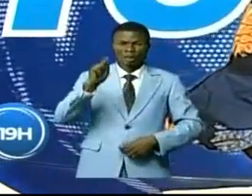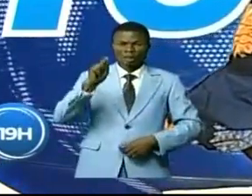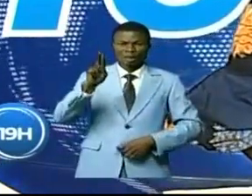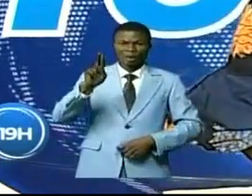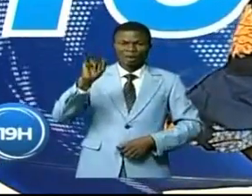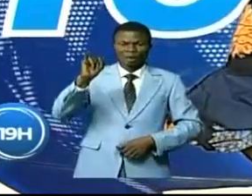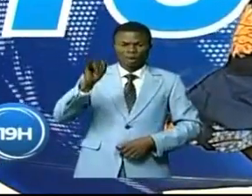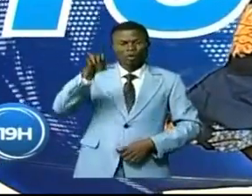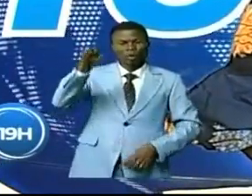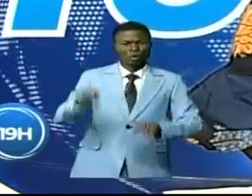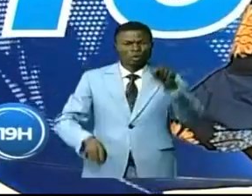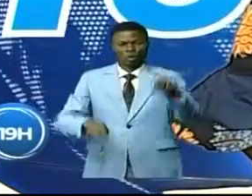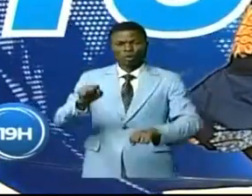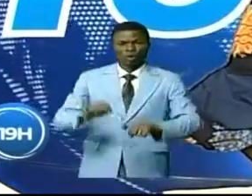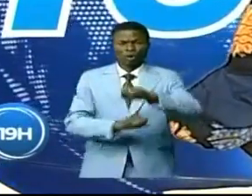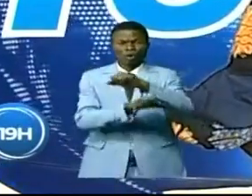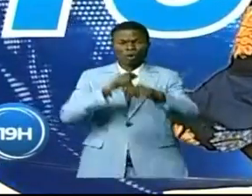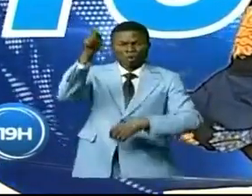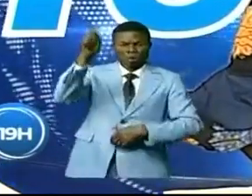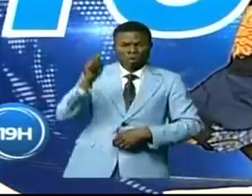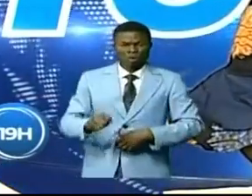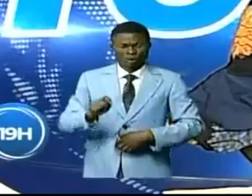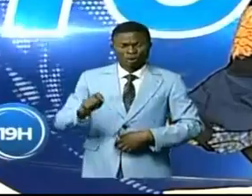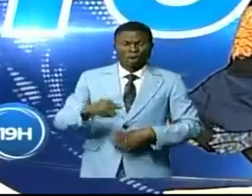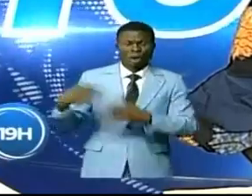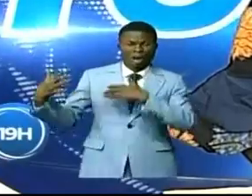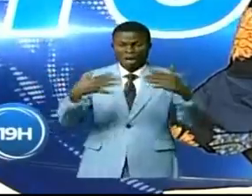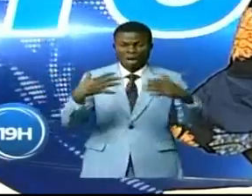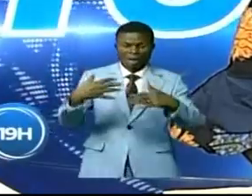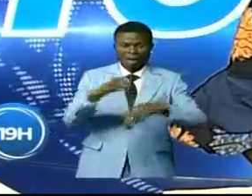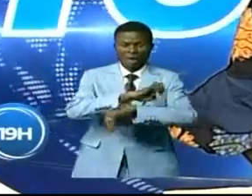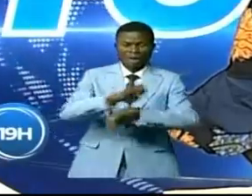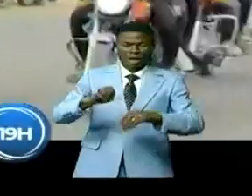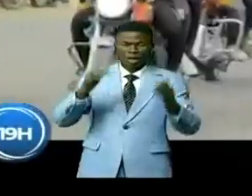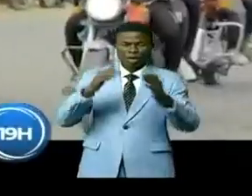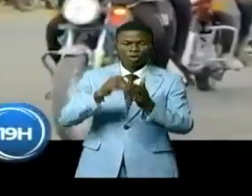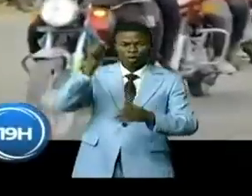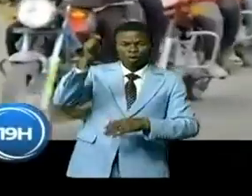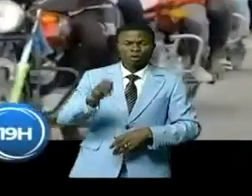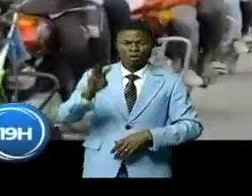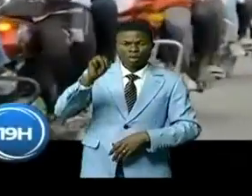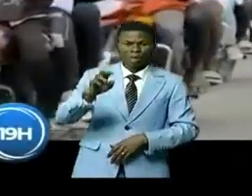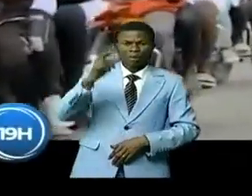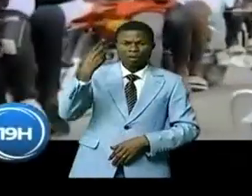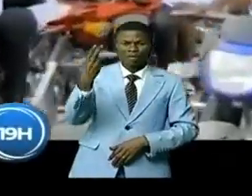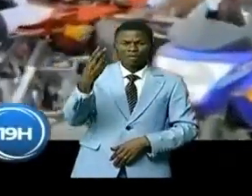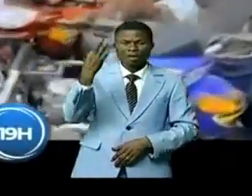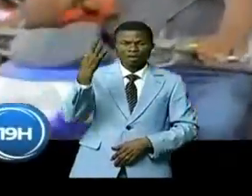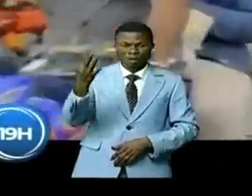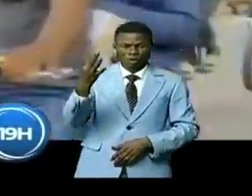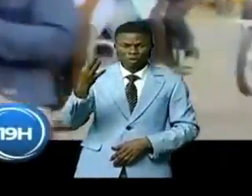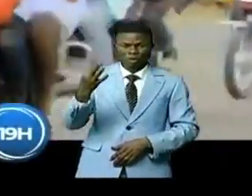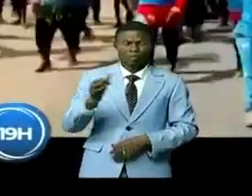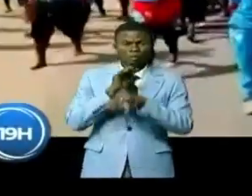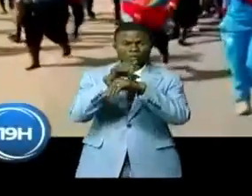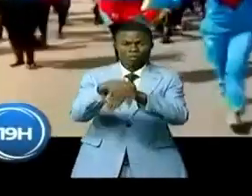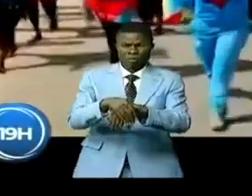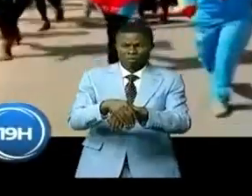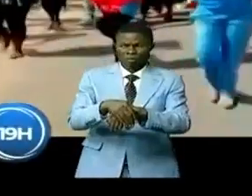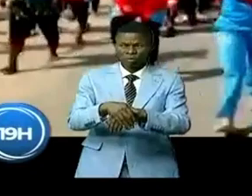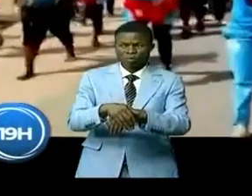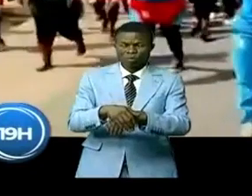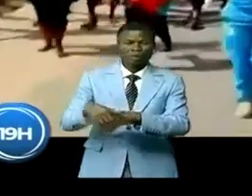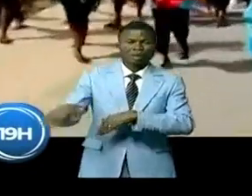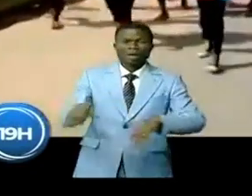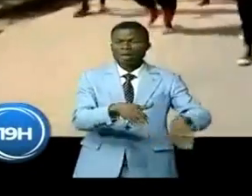des marches de soutien aux FARDC qui se battent au front contre le M23. Les soutiens aux forces armées engagées sur les différentes lignes de